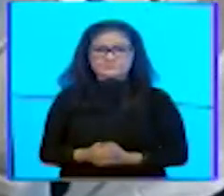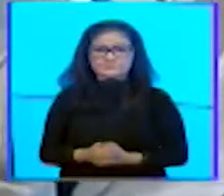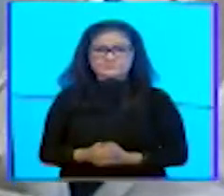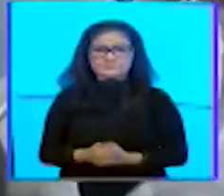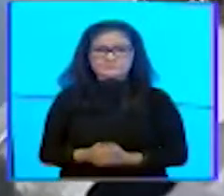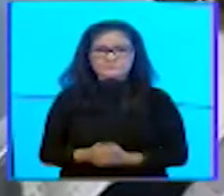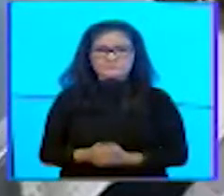melaporkan